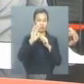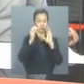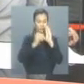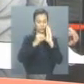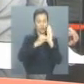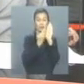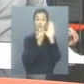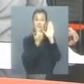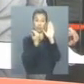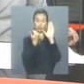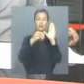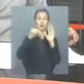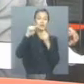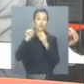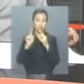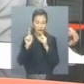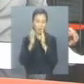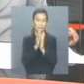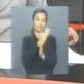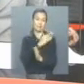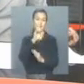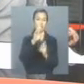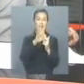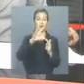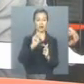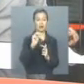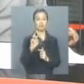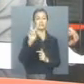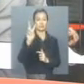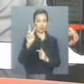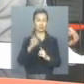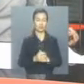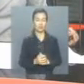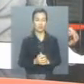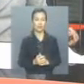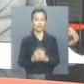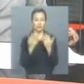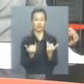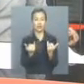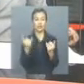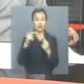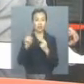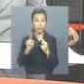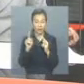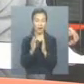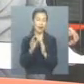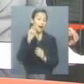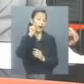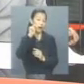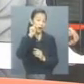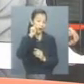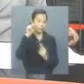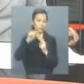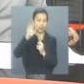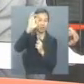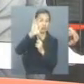ครนะคะบริเวณถนนพระราม2ค่ะที่เวลานี้นะคะน้ำในซอยพระราม2ซอย69นะคะ